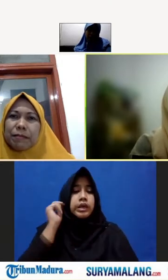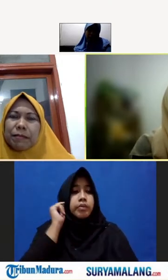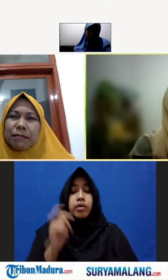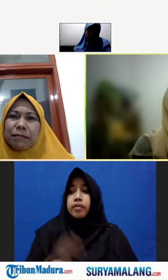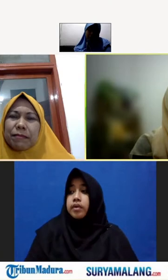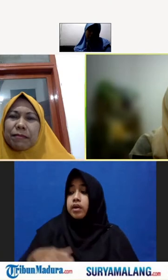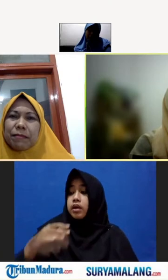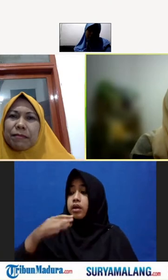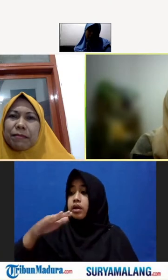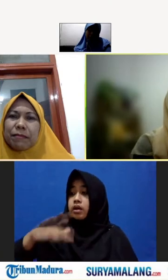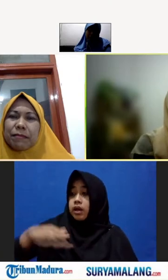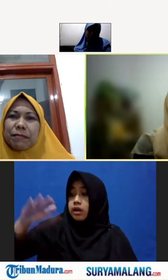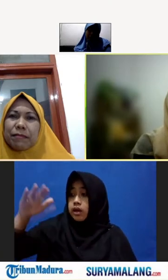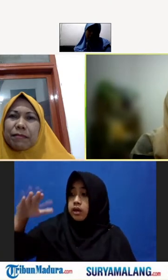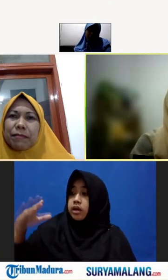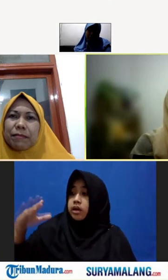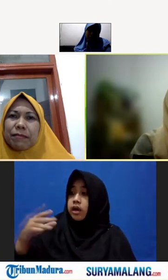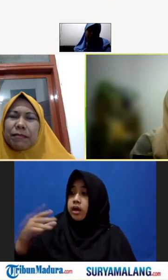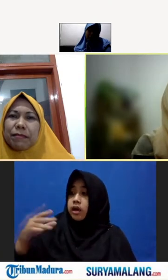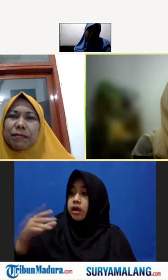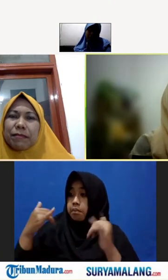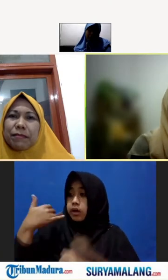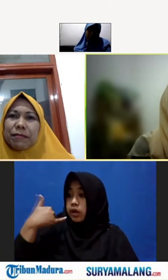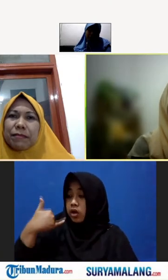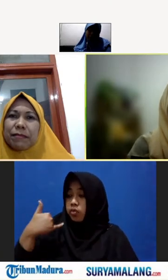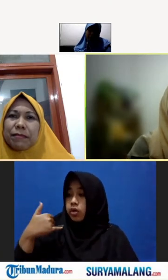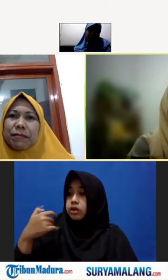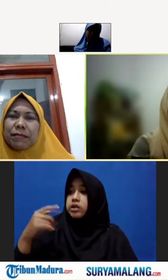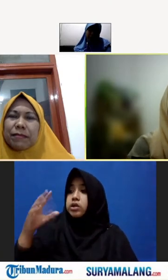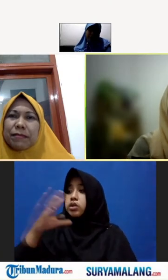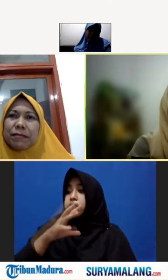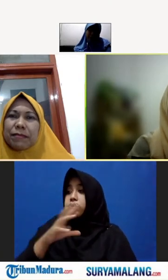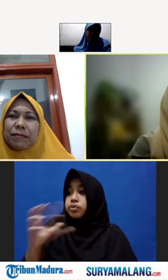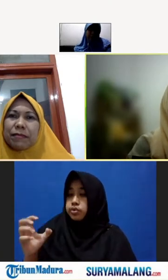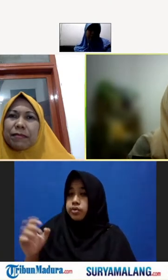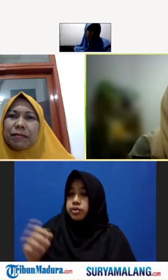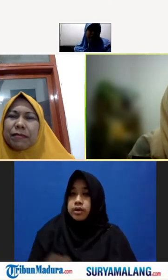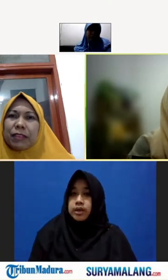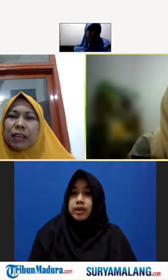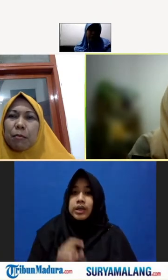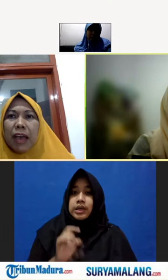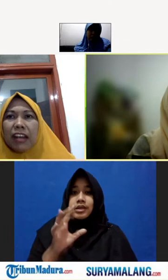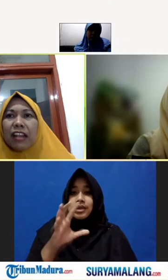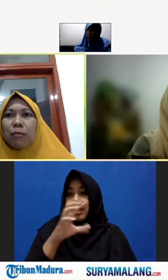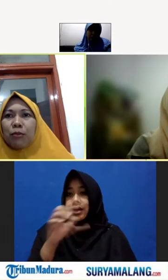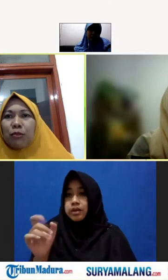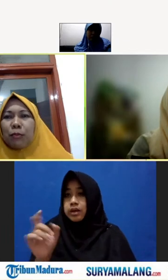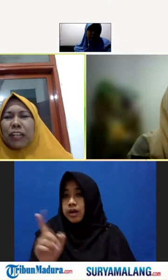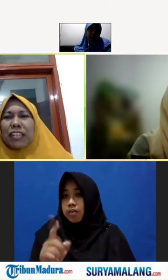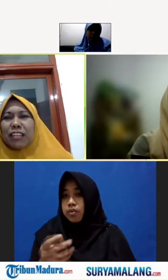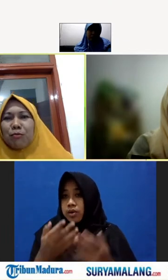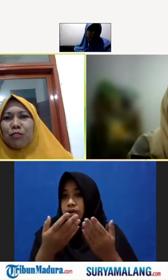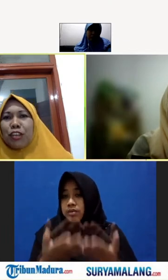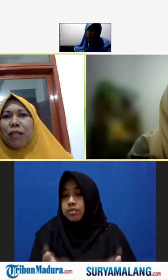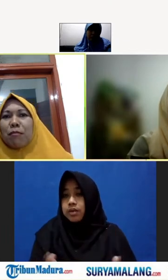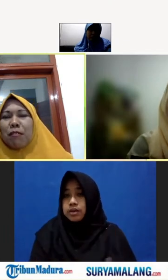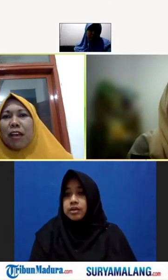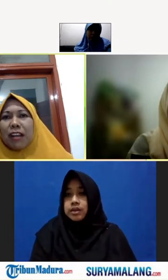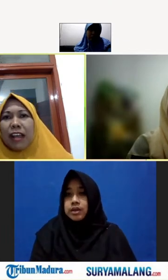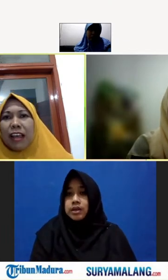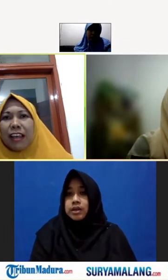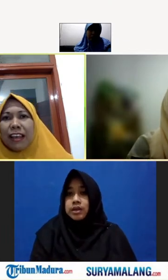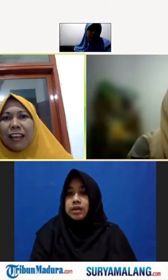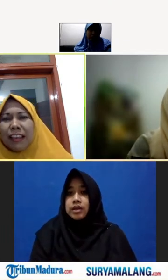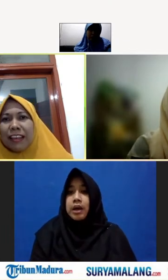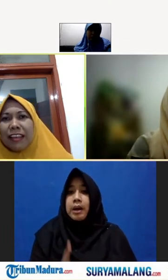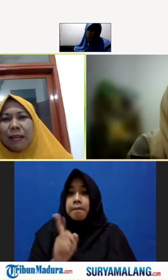main handphonenya tiap sore aja ya. Ya berarti jangan dikasih selain sore. Marah, Bu. Pernah saya sembunyikan okay.